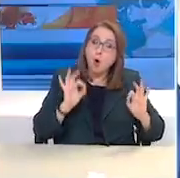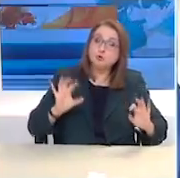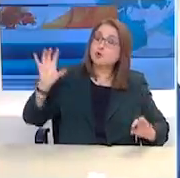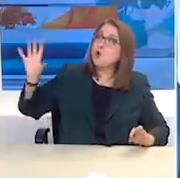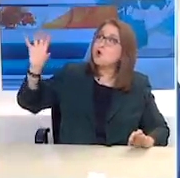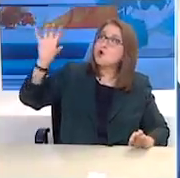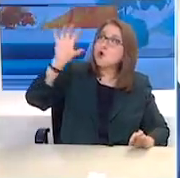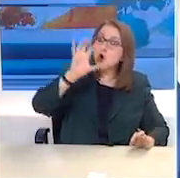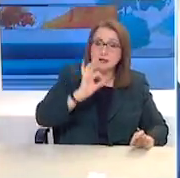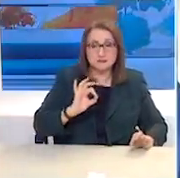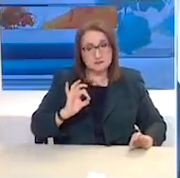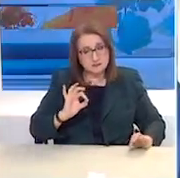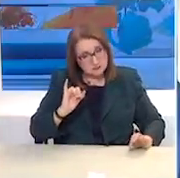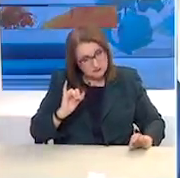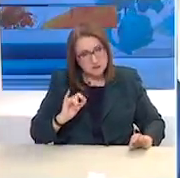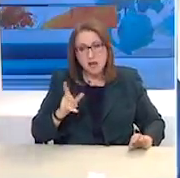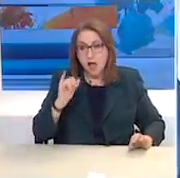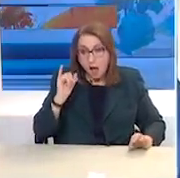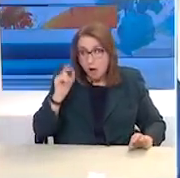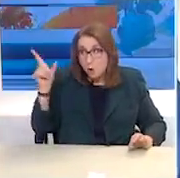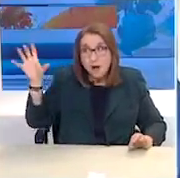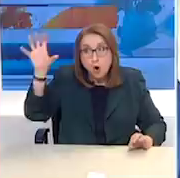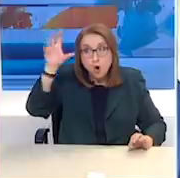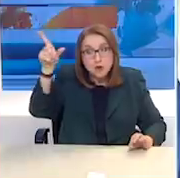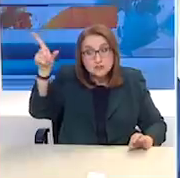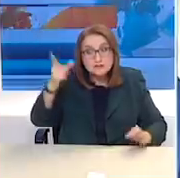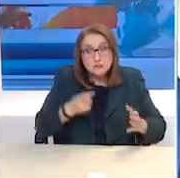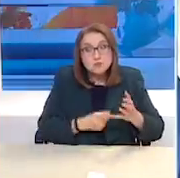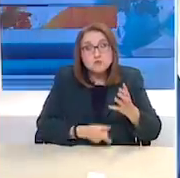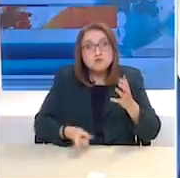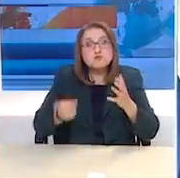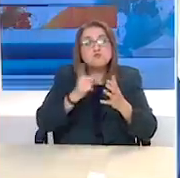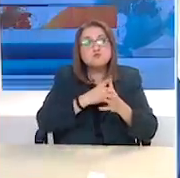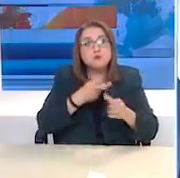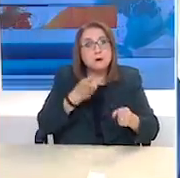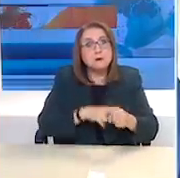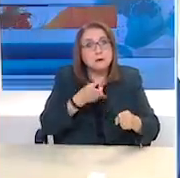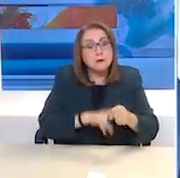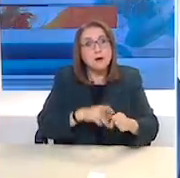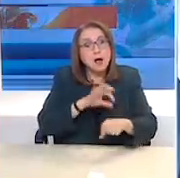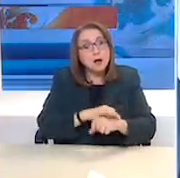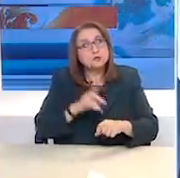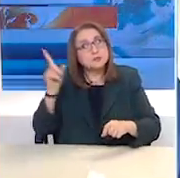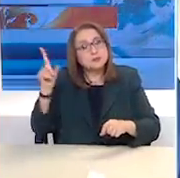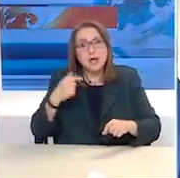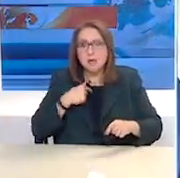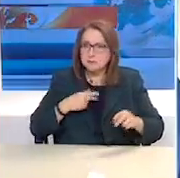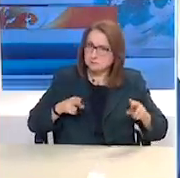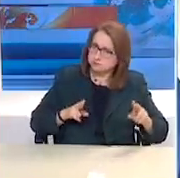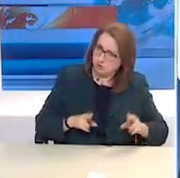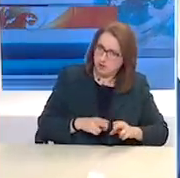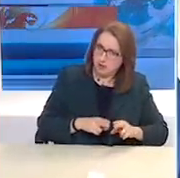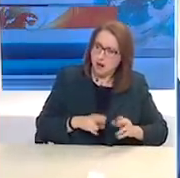οποίες δεν έχουν ακόμα και τα δεδομένα που έχουμε εμείς, έτσι, που είναι καλύτερα από αυτές τις χώρες. Εμείς είπαμε προσεκτικά,